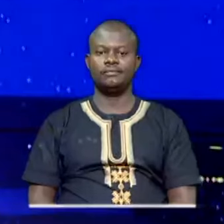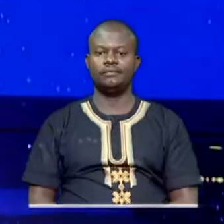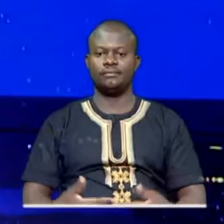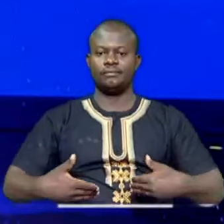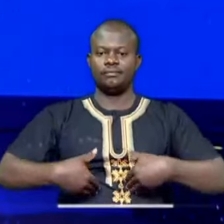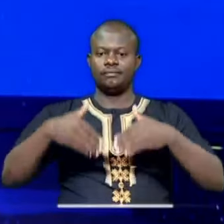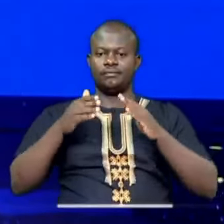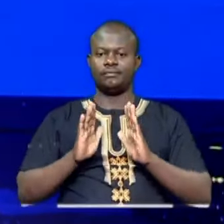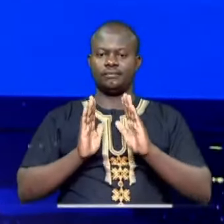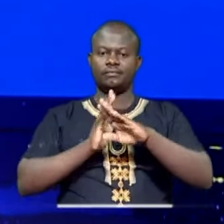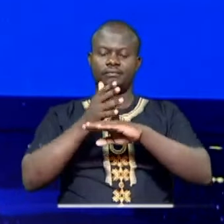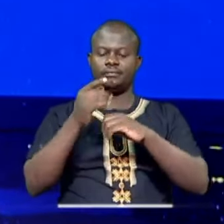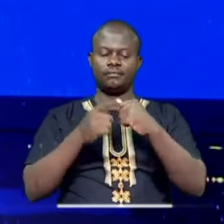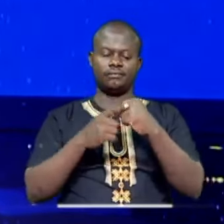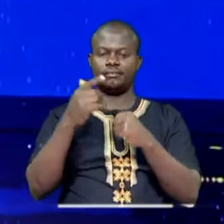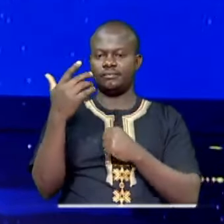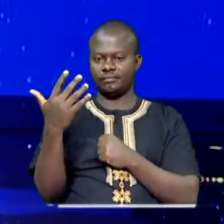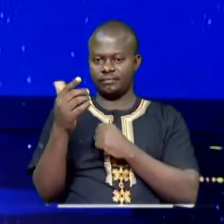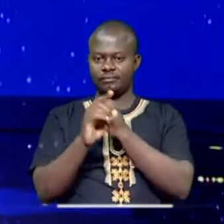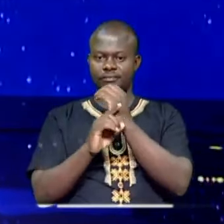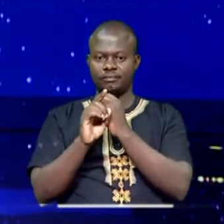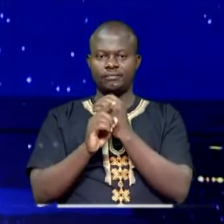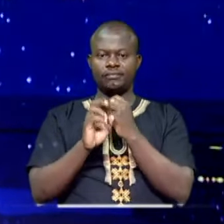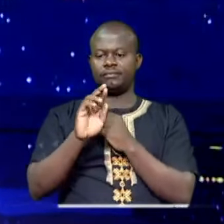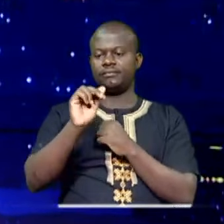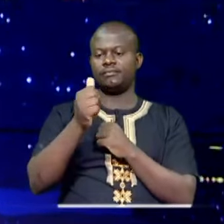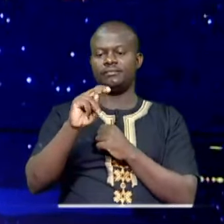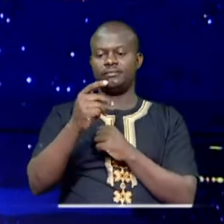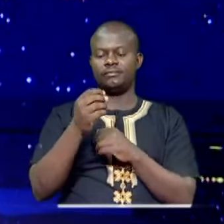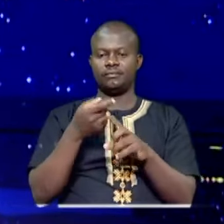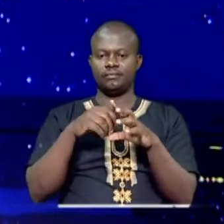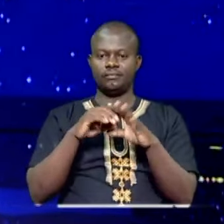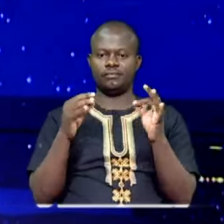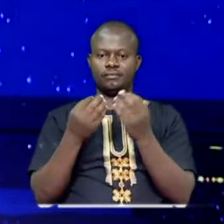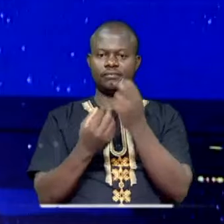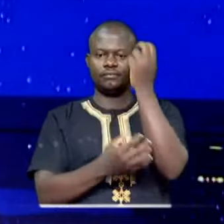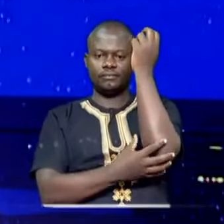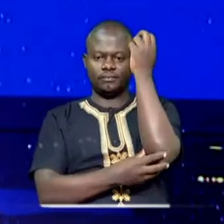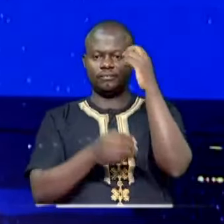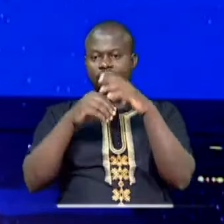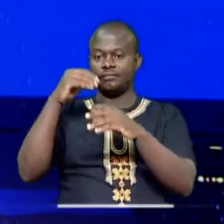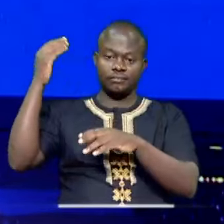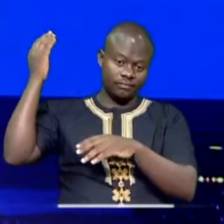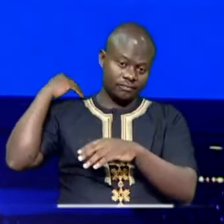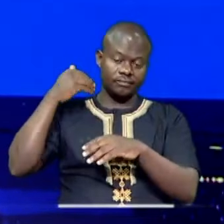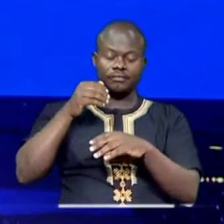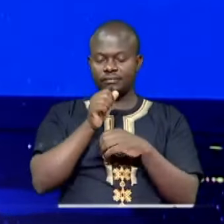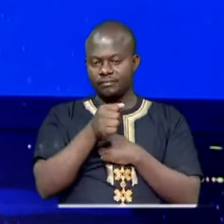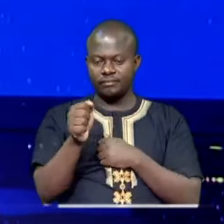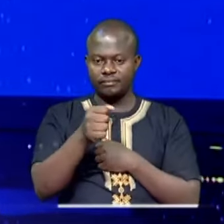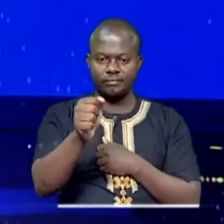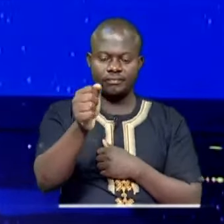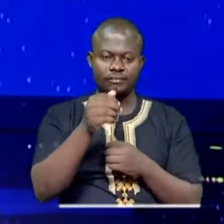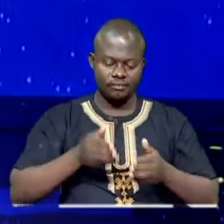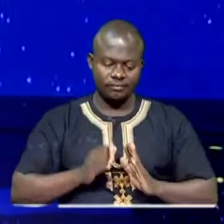Urubyiruko bagera kuri 65 mu karere ka Ruhango bakomoka mu miryango itishoboye barimo bahoze kandi mu buzererezi